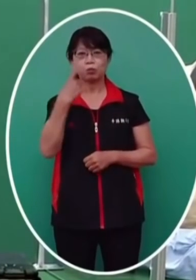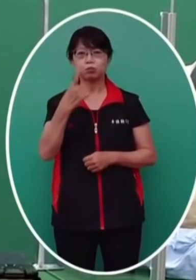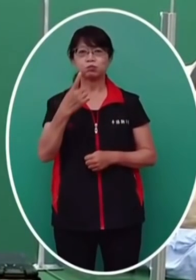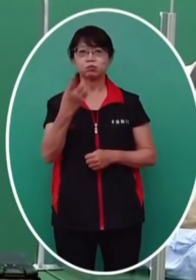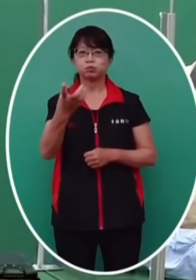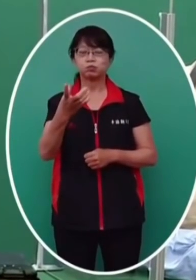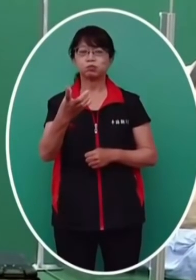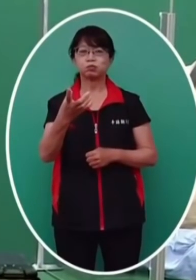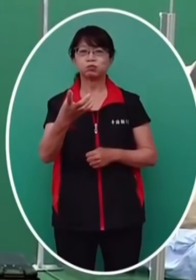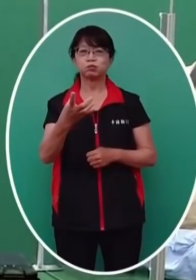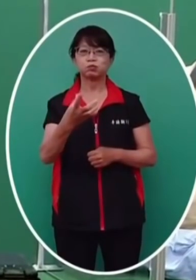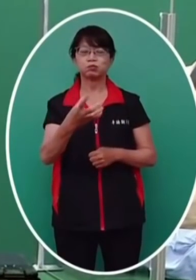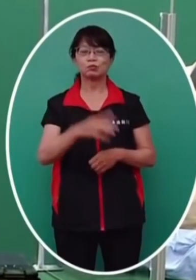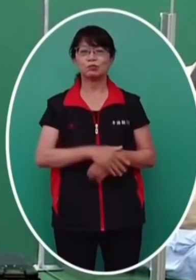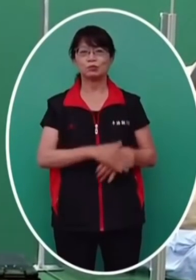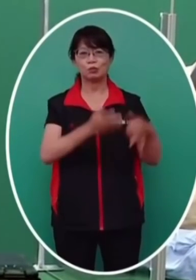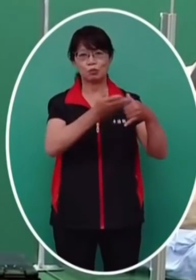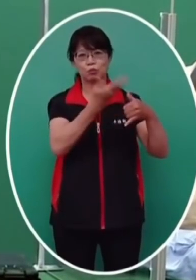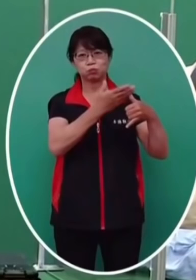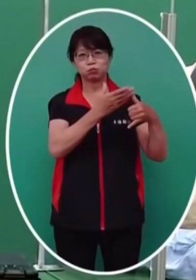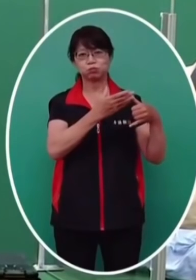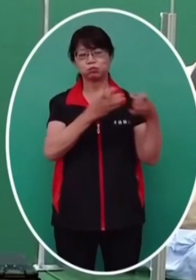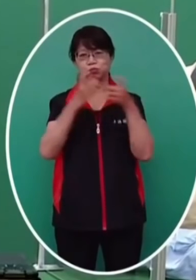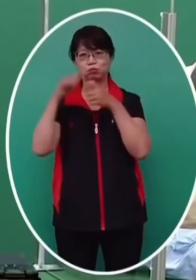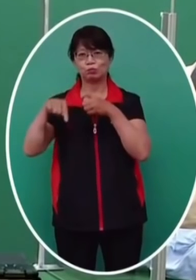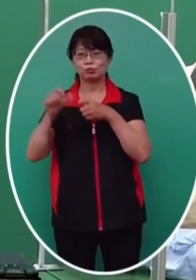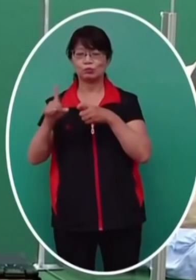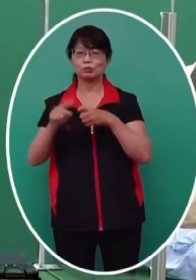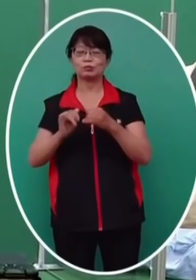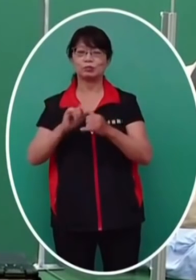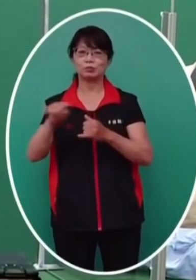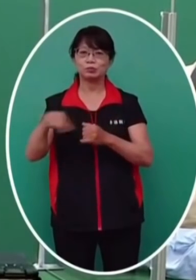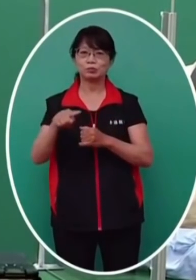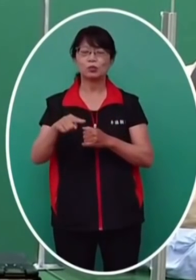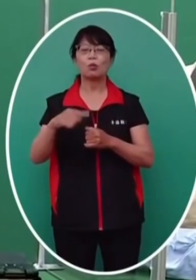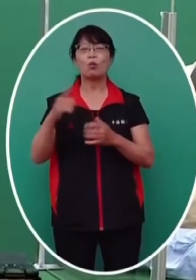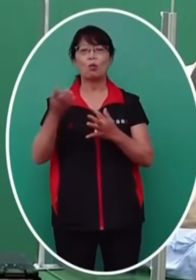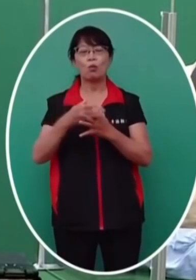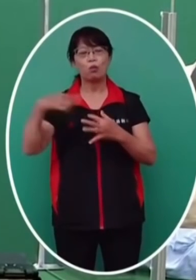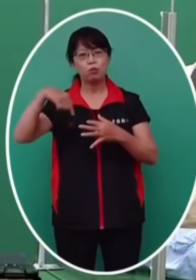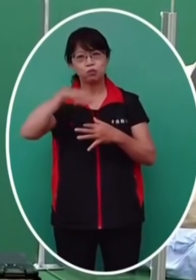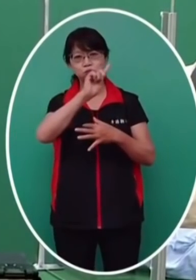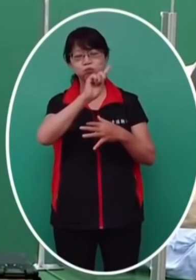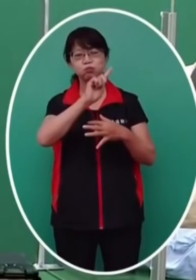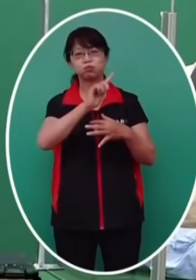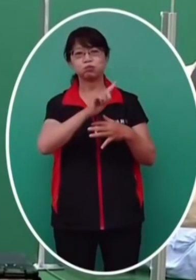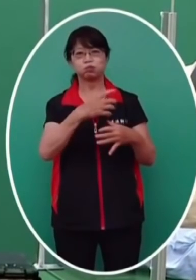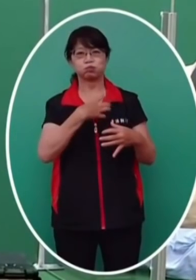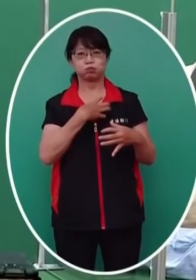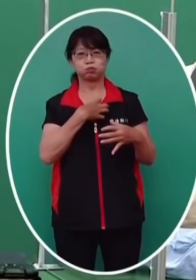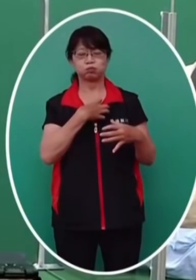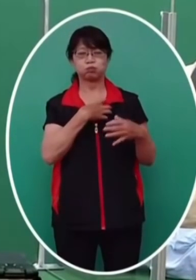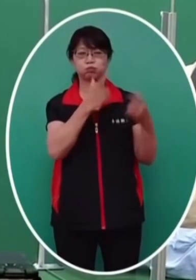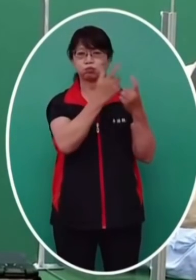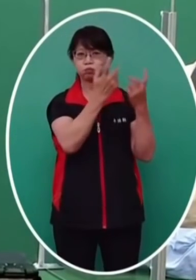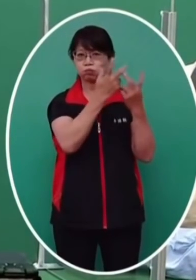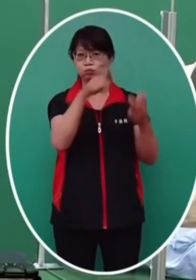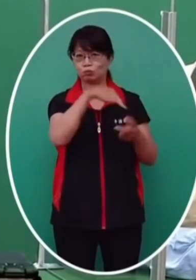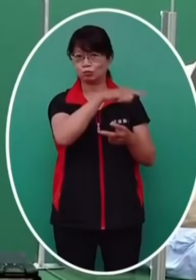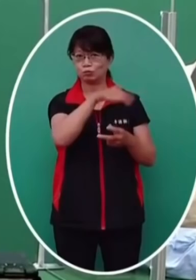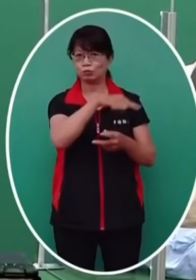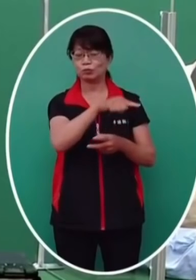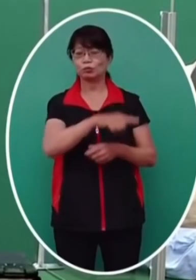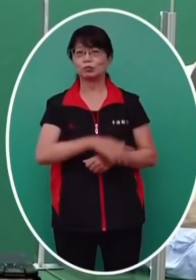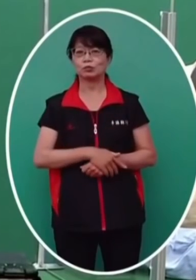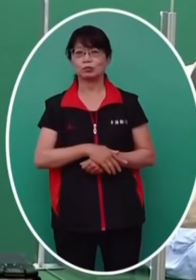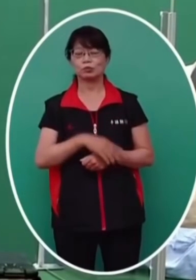个返乡的亲友，或者是市民朋友们去。这个高危险区的县、高风